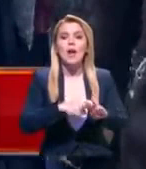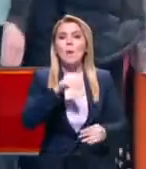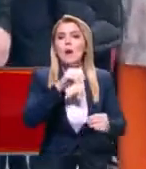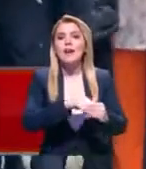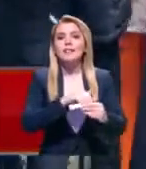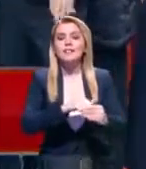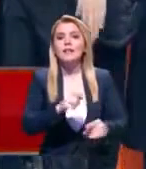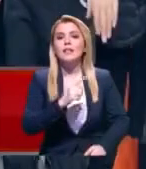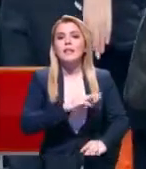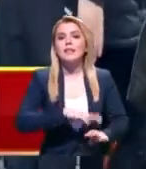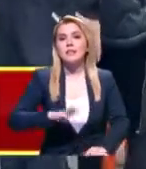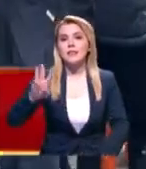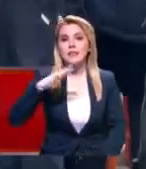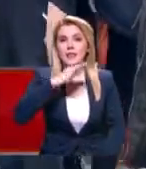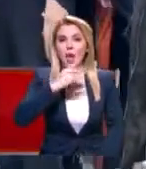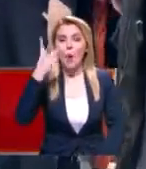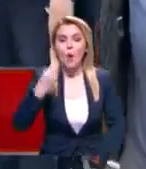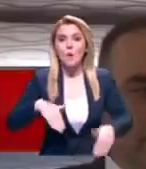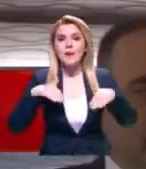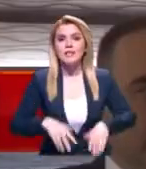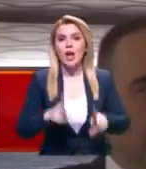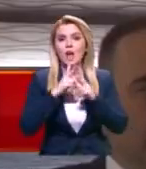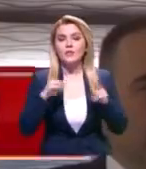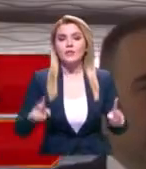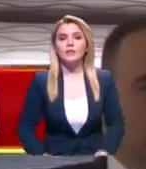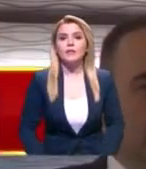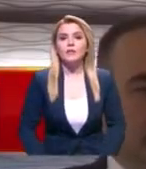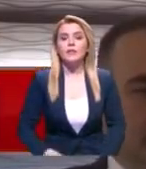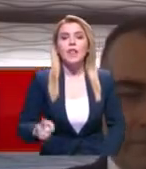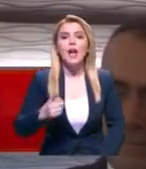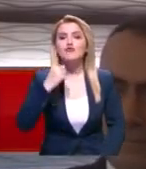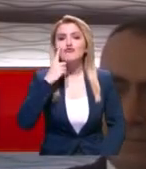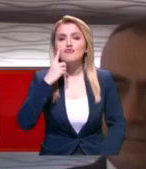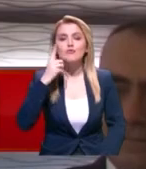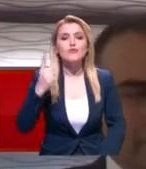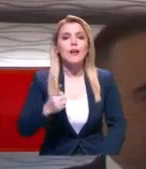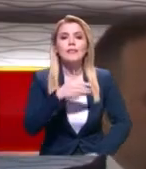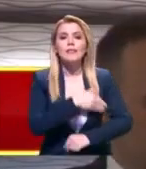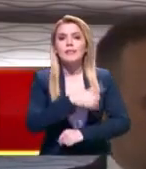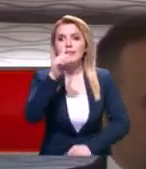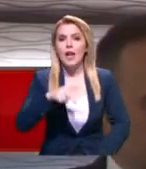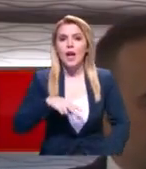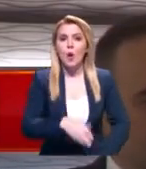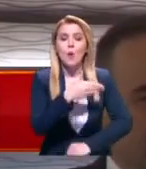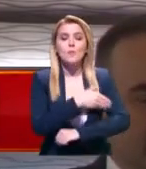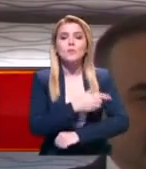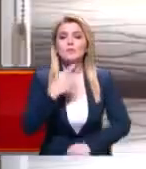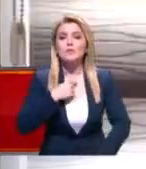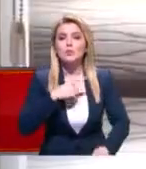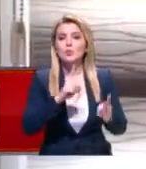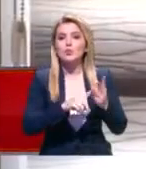işaretini dede ocağım dediği Rize'de açıkladı. Ne cumhur ne millet, tek yol memleket. Biz üçüncü